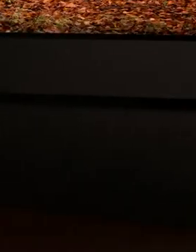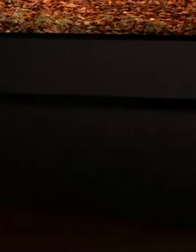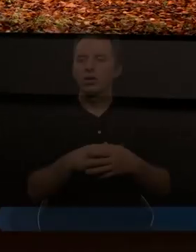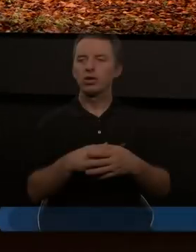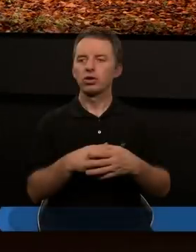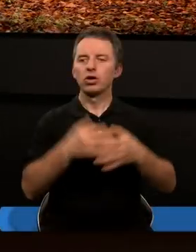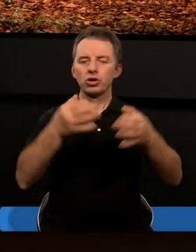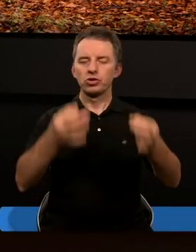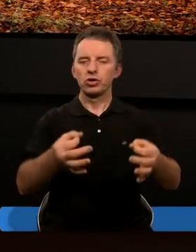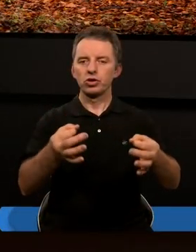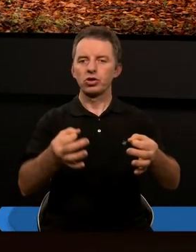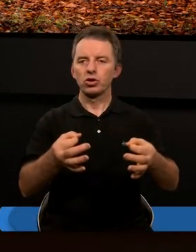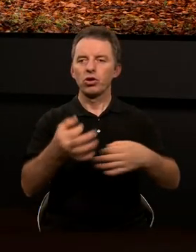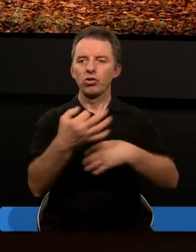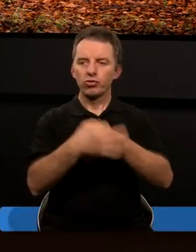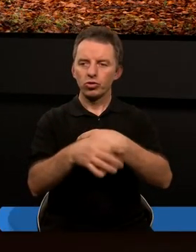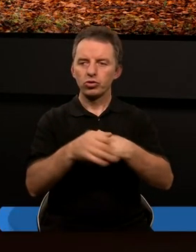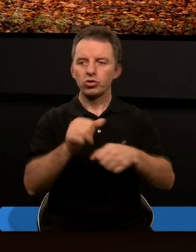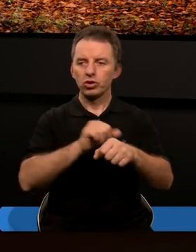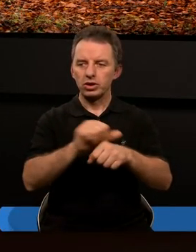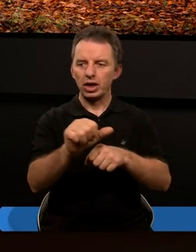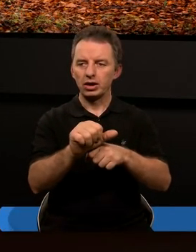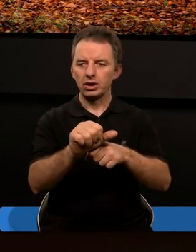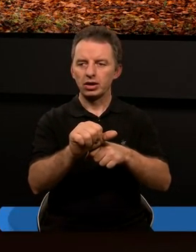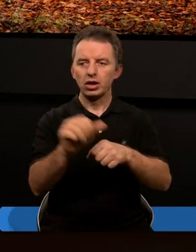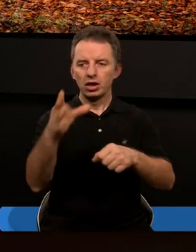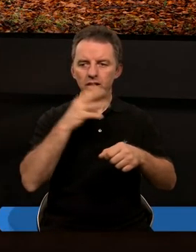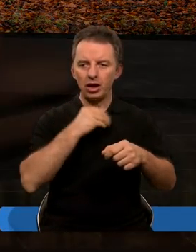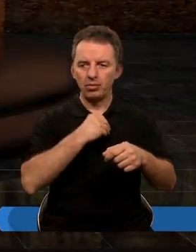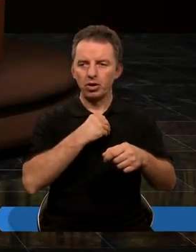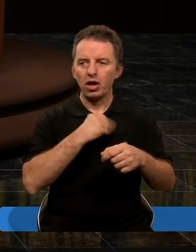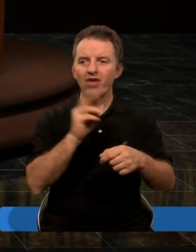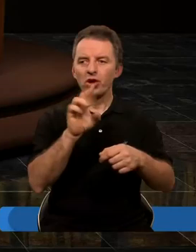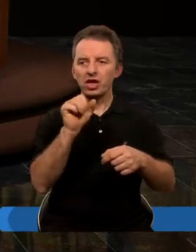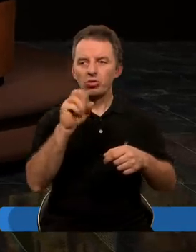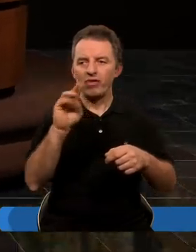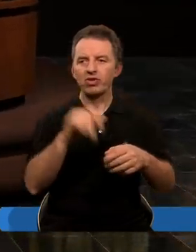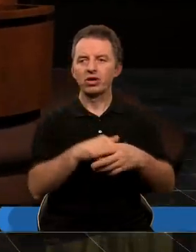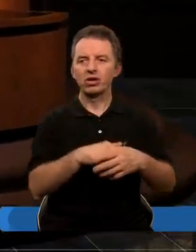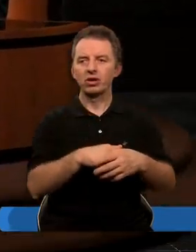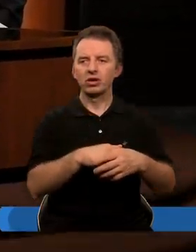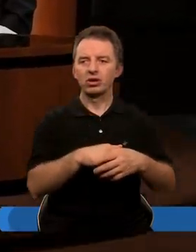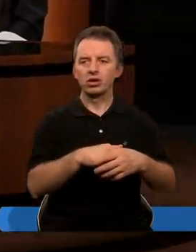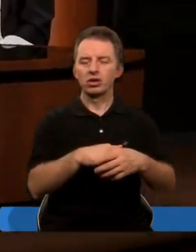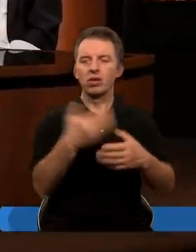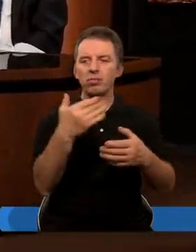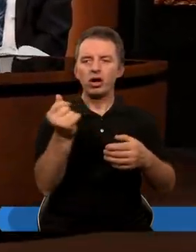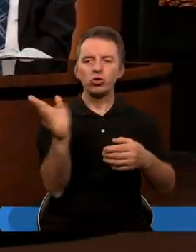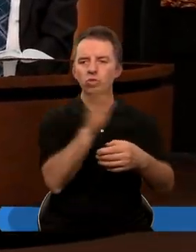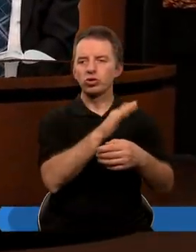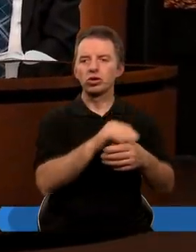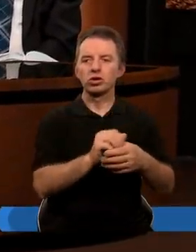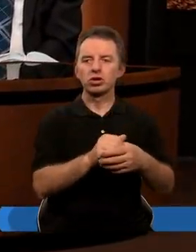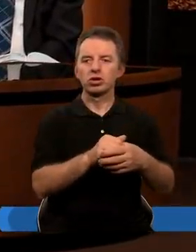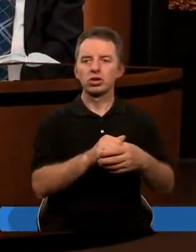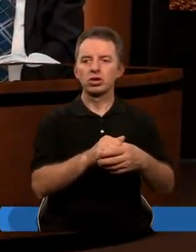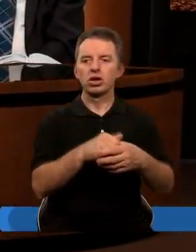Dzisiaj w studiu jest ze mną Władysław, Mariusz